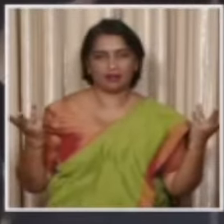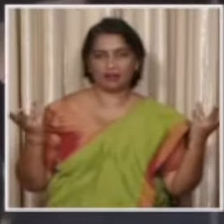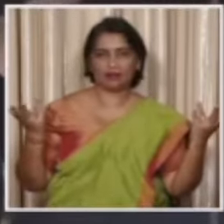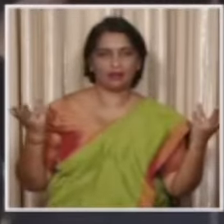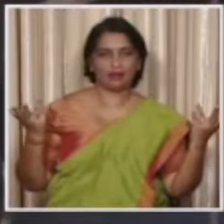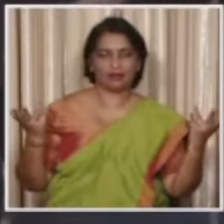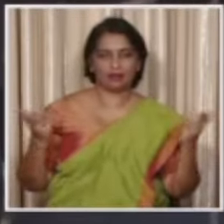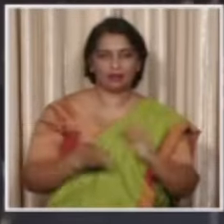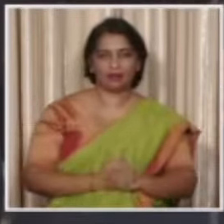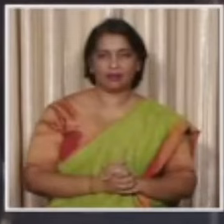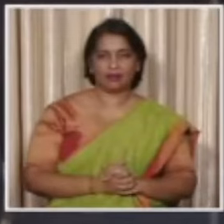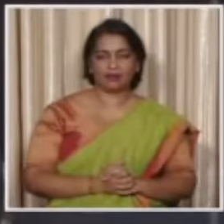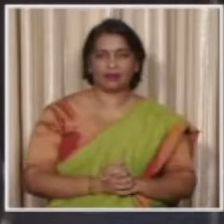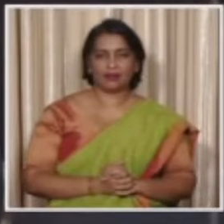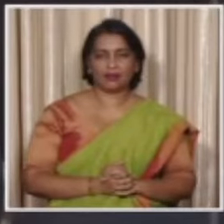සුරින්